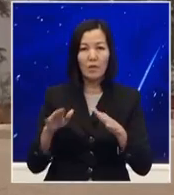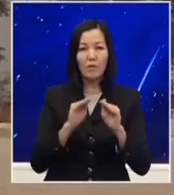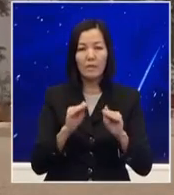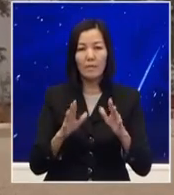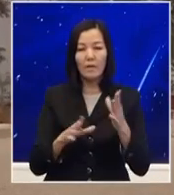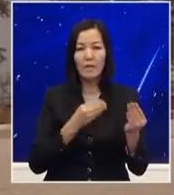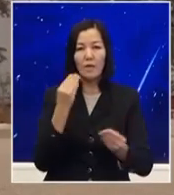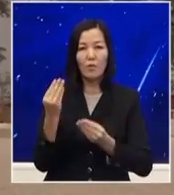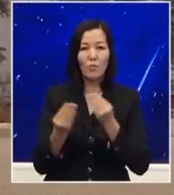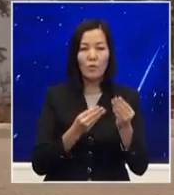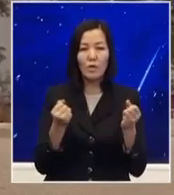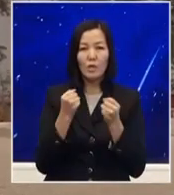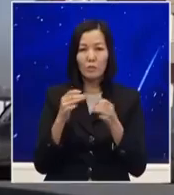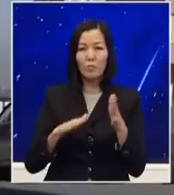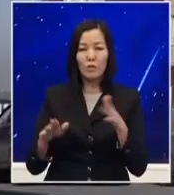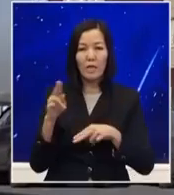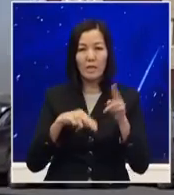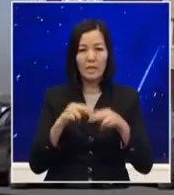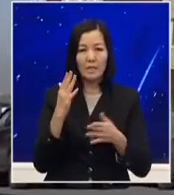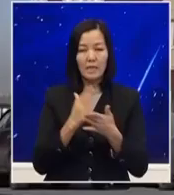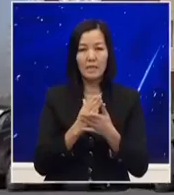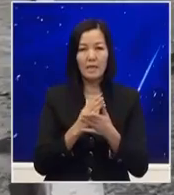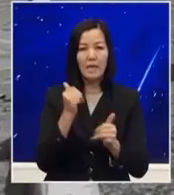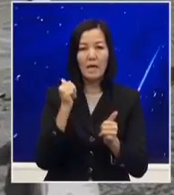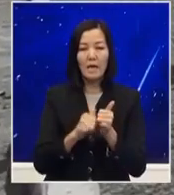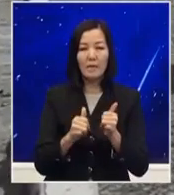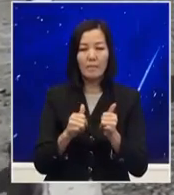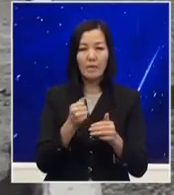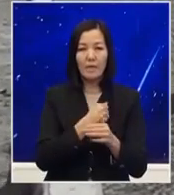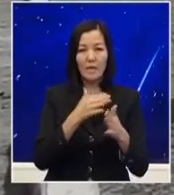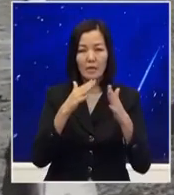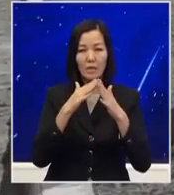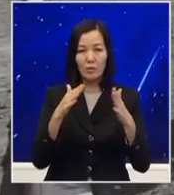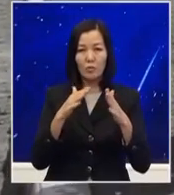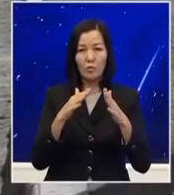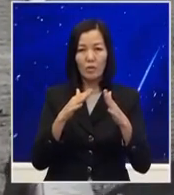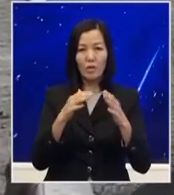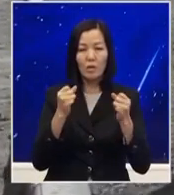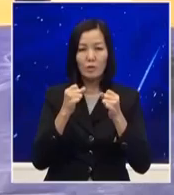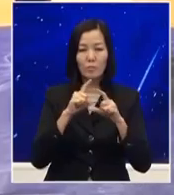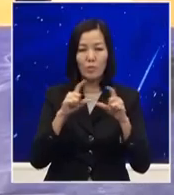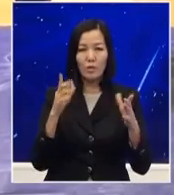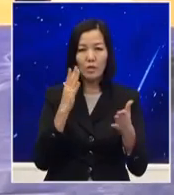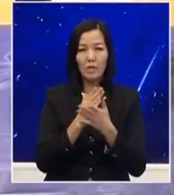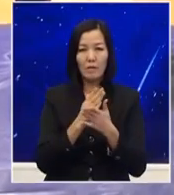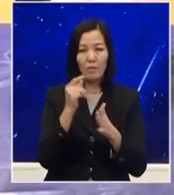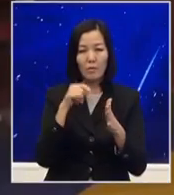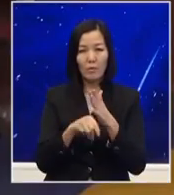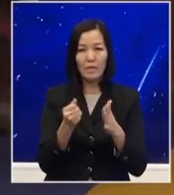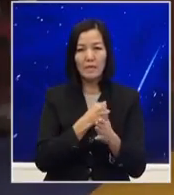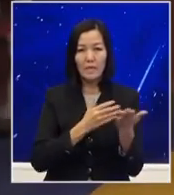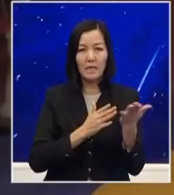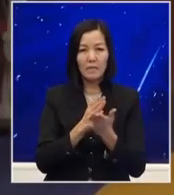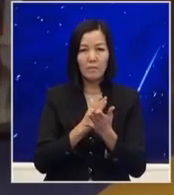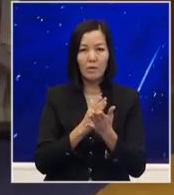көптеген аулада балаларға арналған ойын және спорт алаңдары салынды. Әрбір гарнизонда спорт кешені бар. Онда әскери қызметшілер